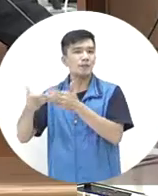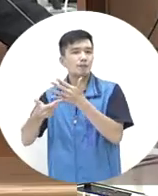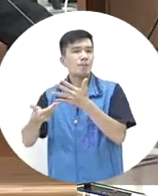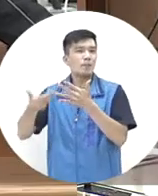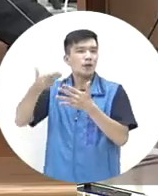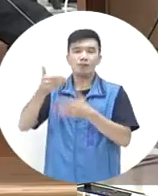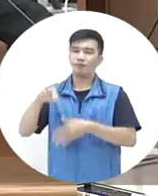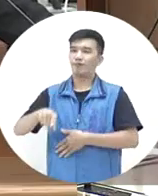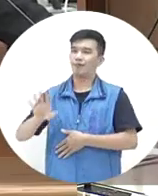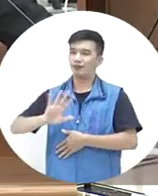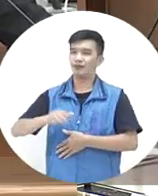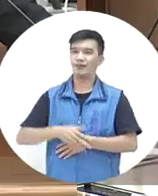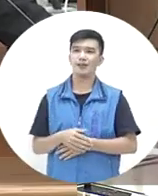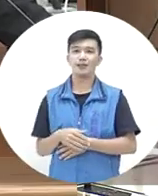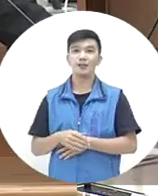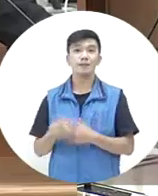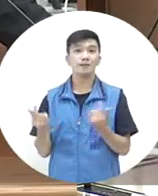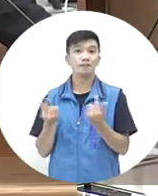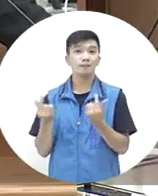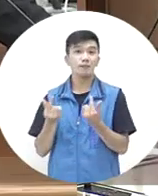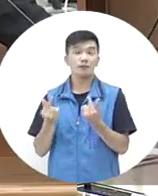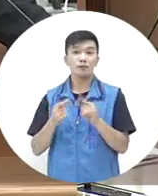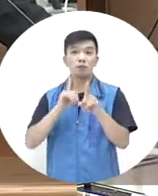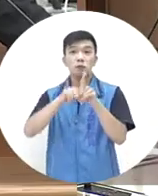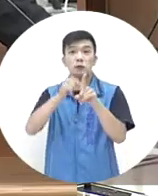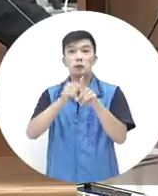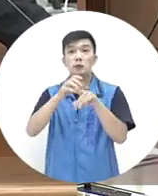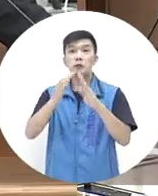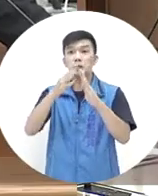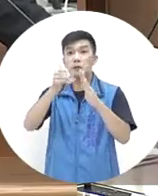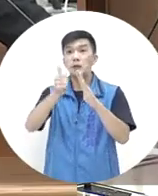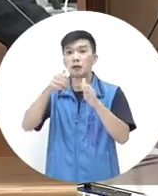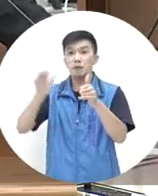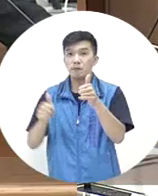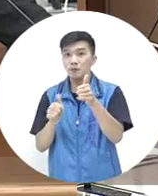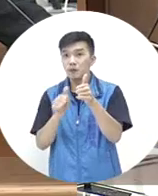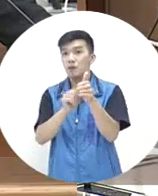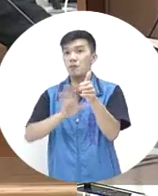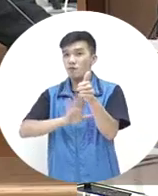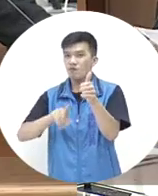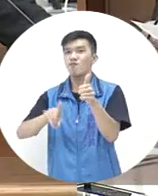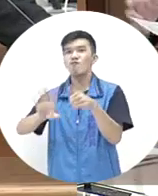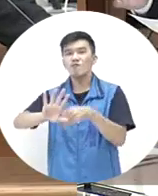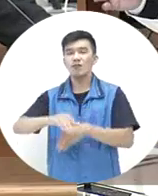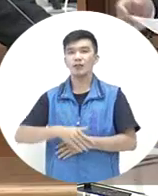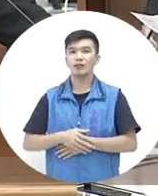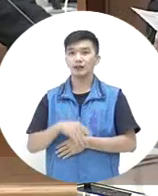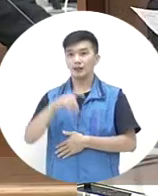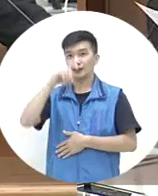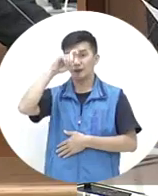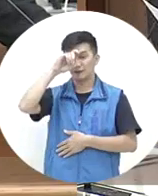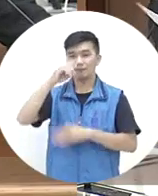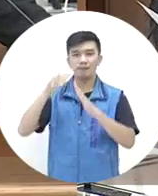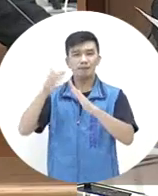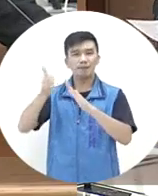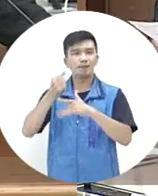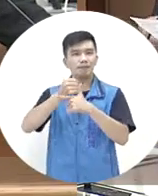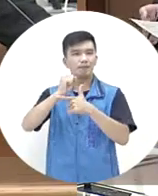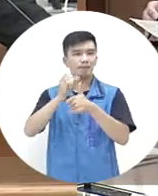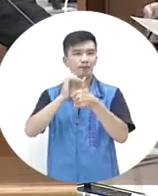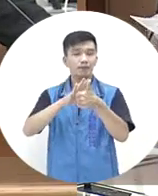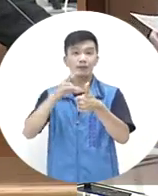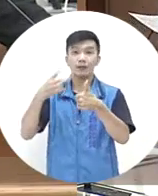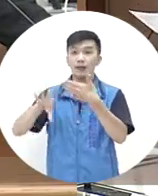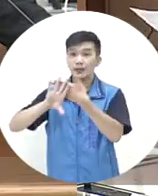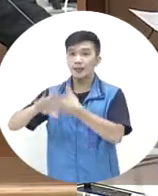样子整个看起来吼就是不那么好啦。所以在这边先建议这个市长。那接下来有关不可回避的挑战方面